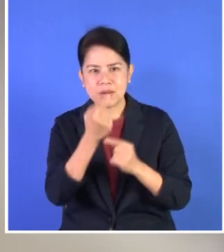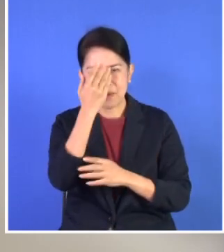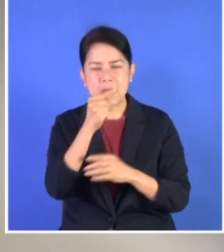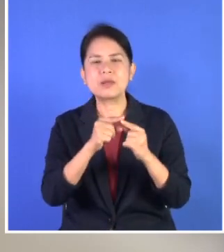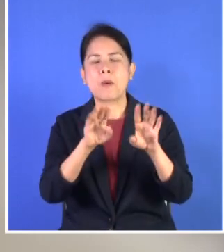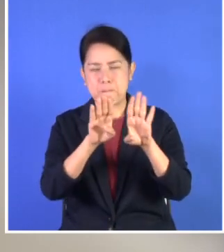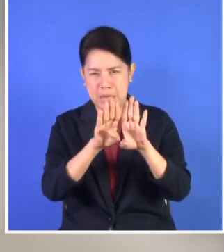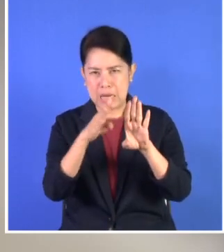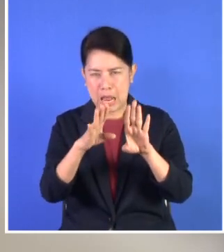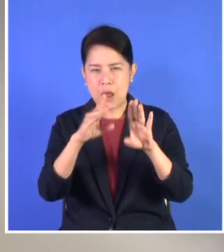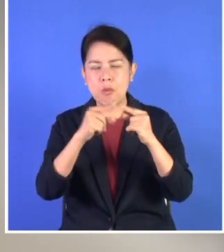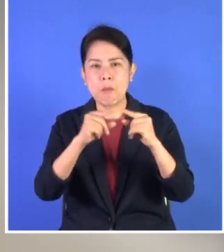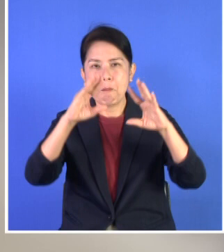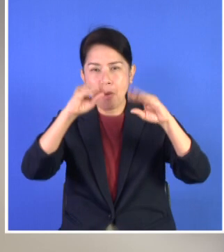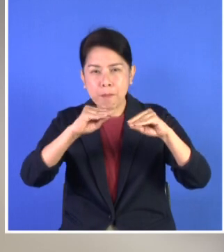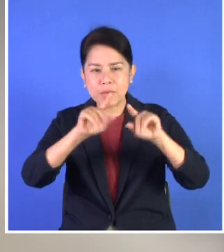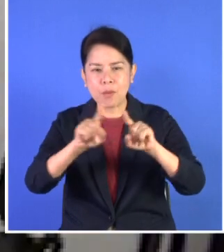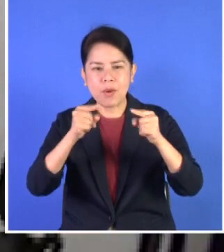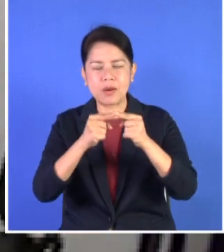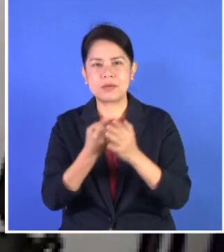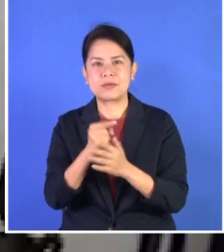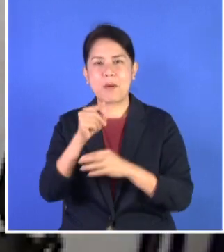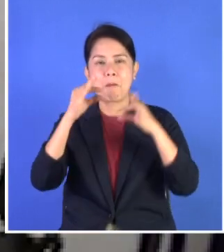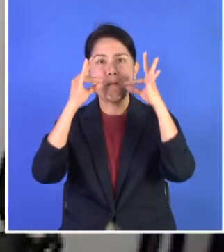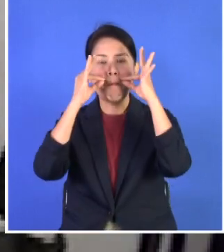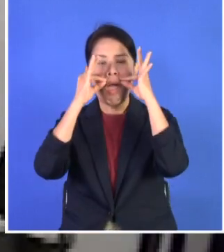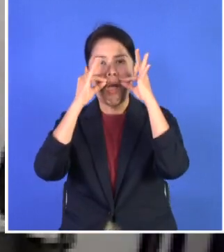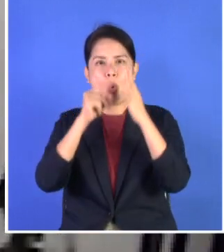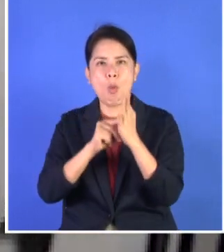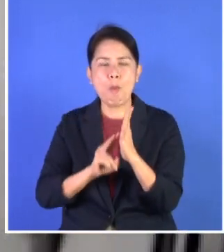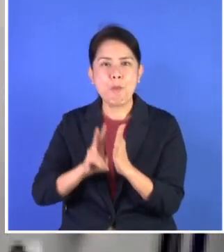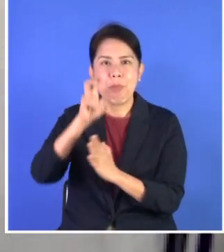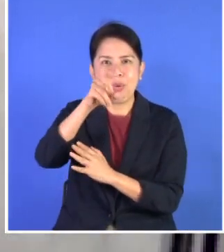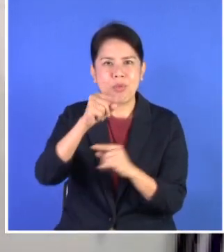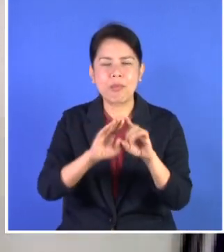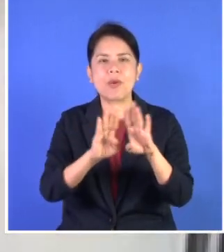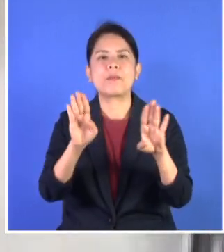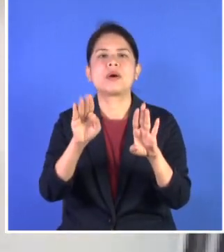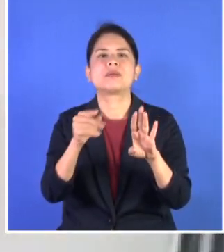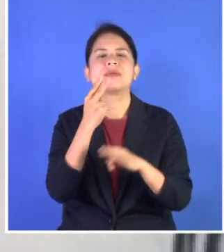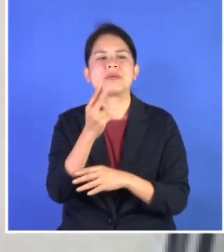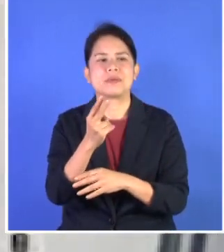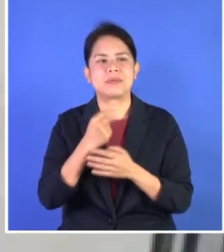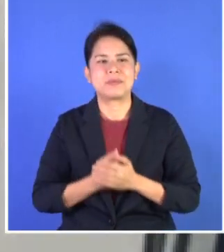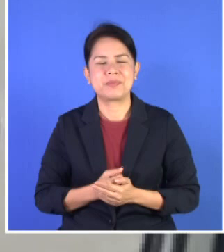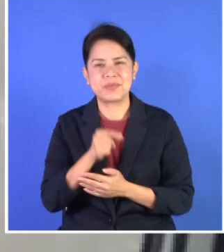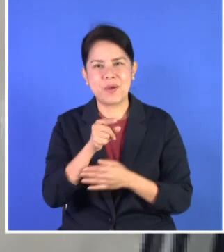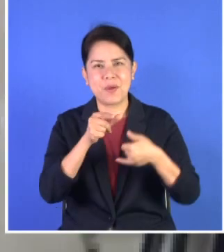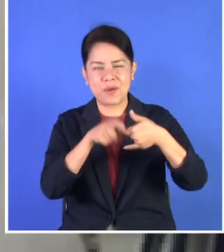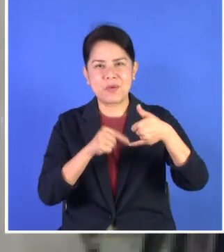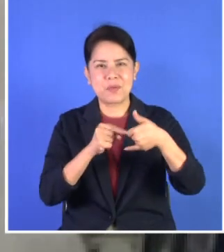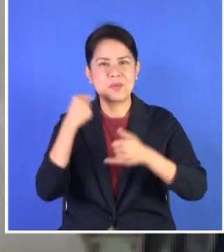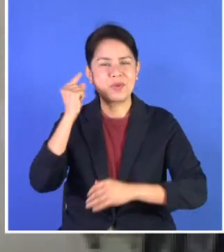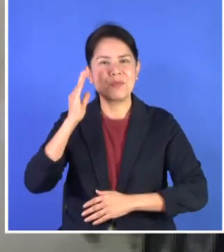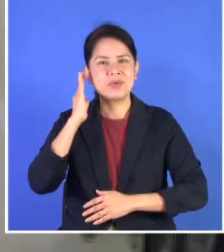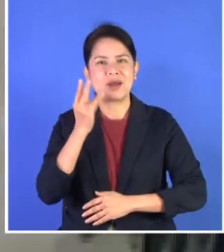แล้วแต่แมวกระโดดเปิดเหรอแล้วหลังจากนั้นแมวก็จากไปแล้วก็ทิ้งให้สามีาเทะเลาะกัน